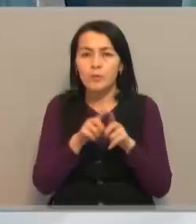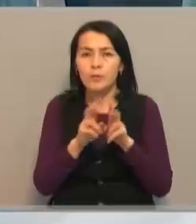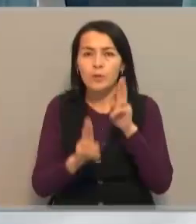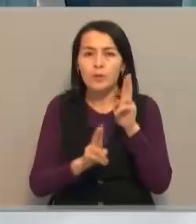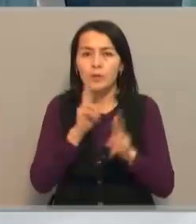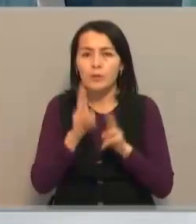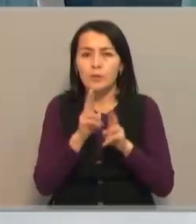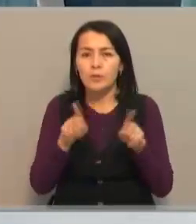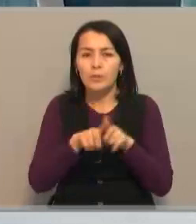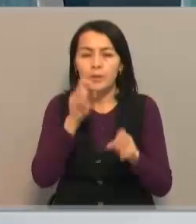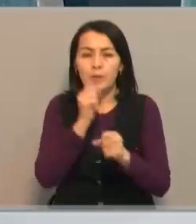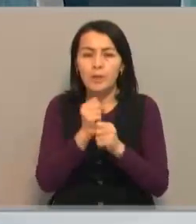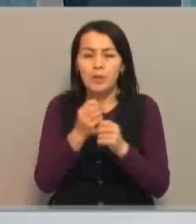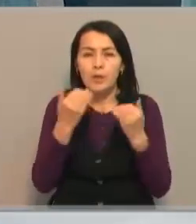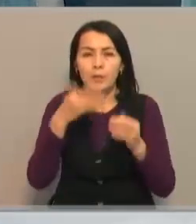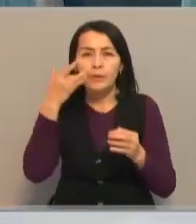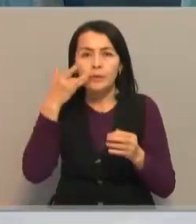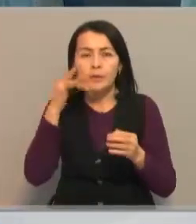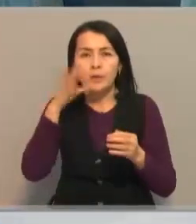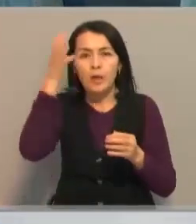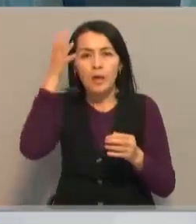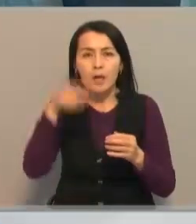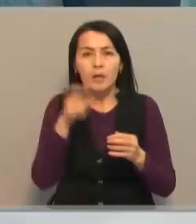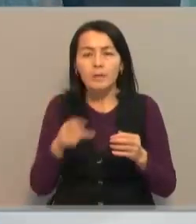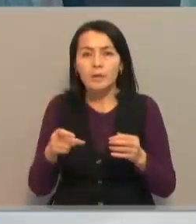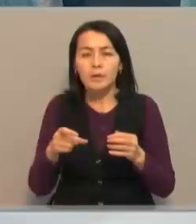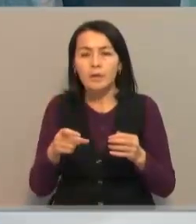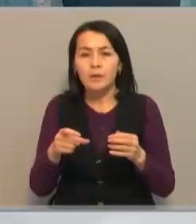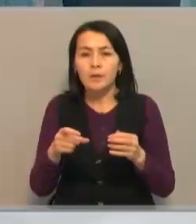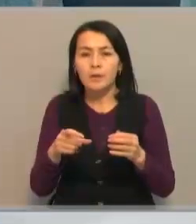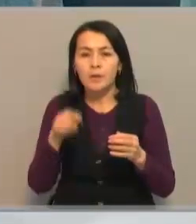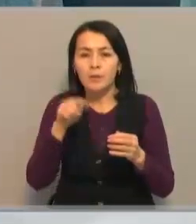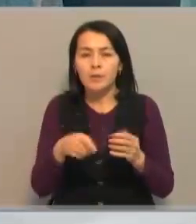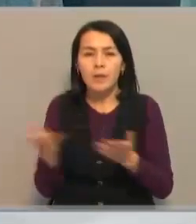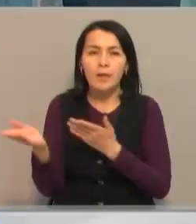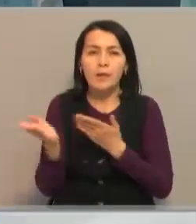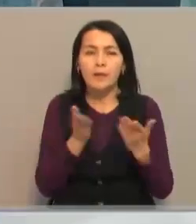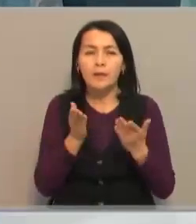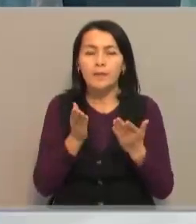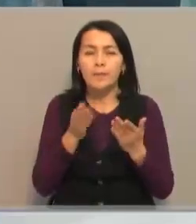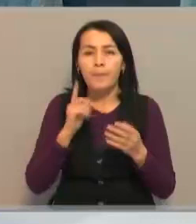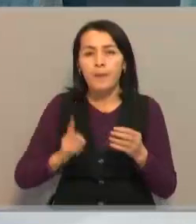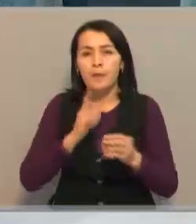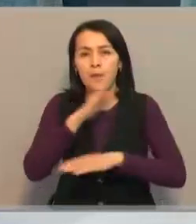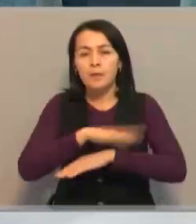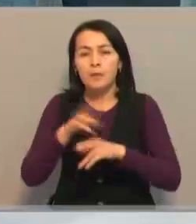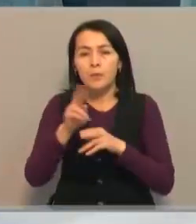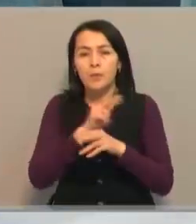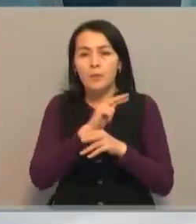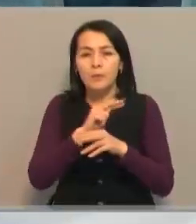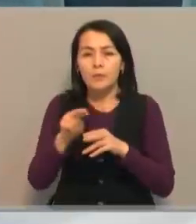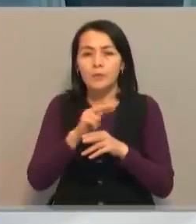отаны 1-дей жасап жатыр. Бұл шетелдік ғалымдар мен профессорлардың осында келіп шеберлік сыныптарын